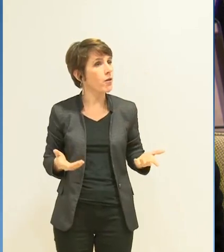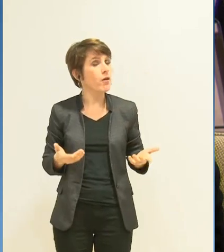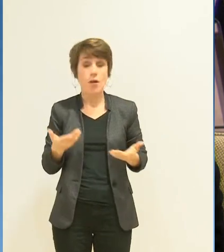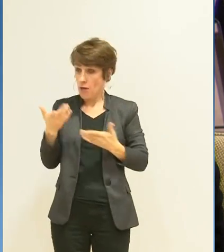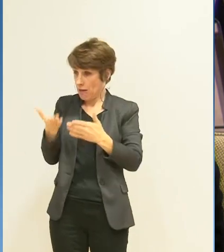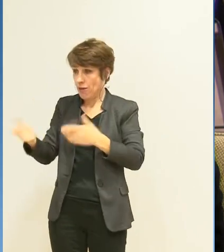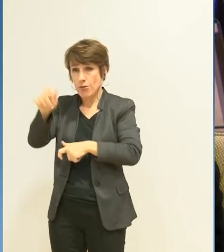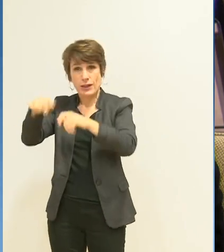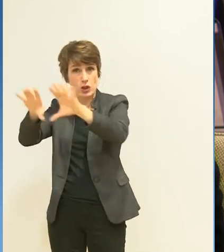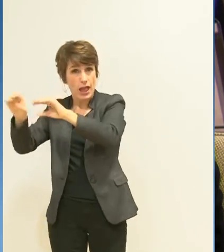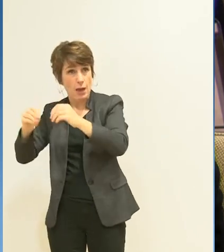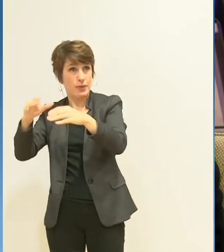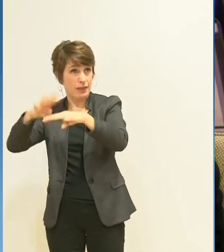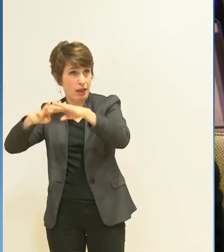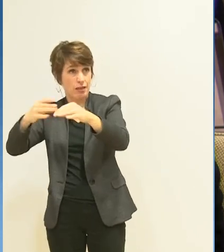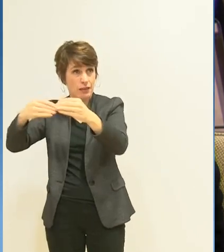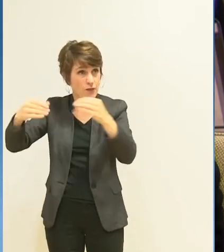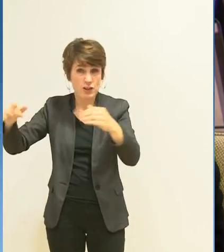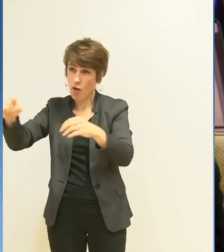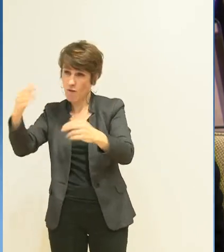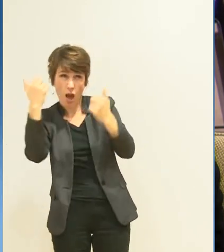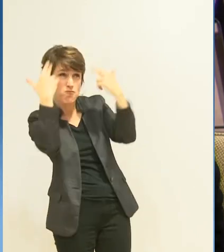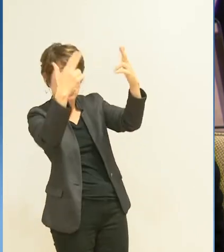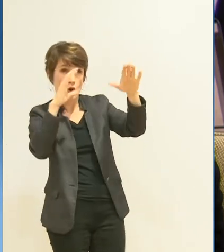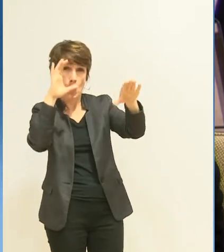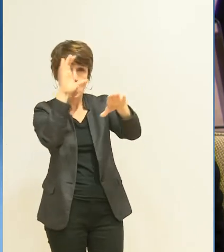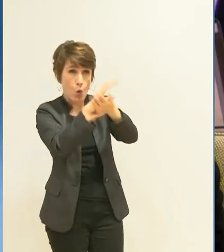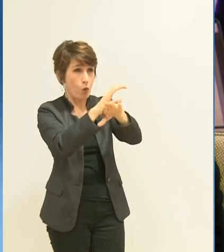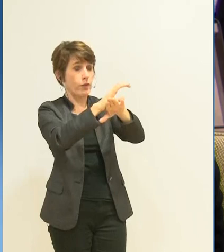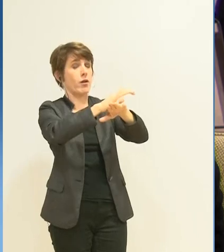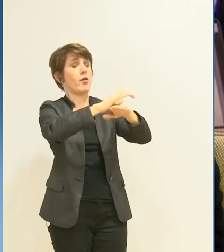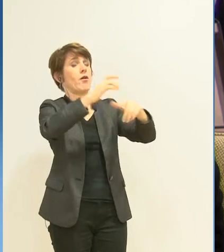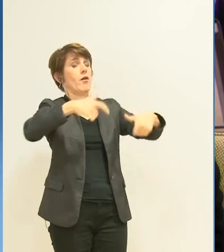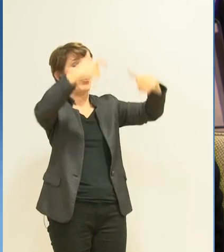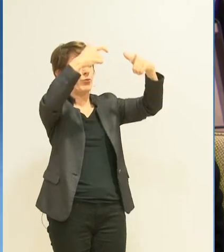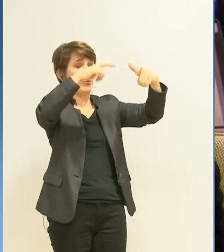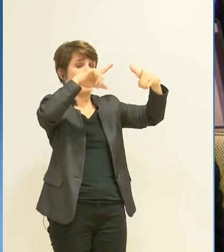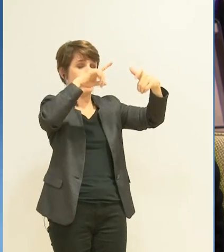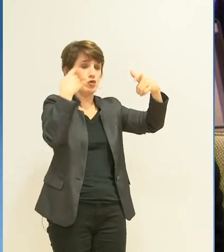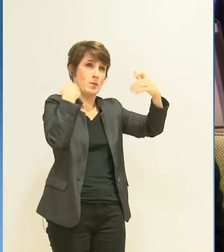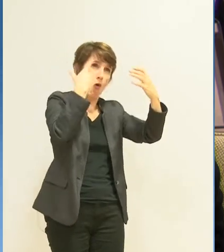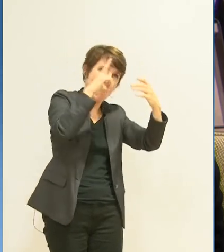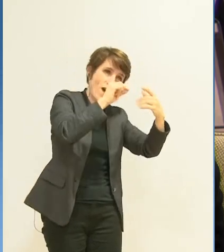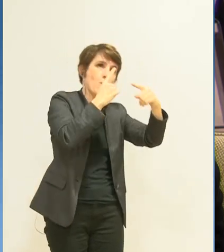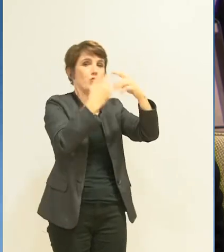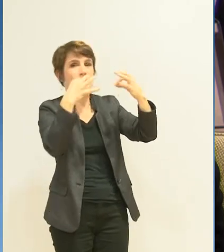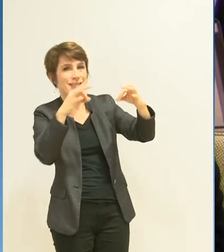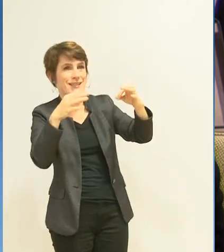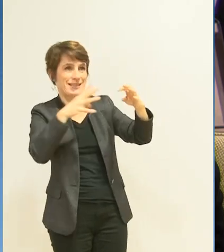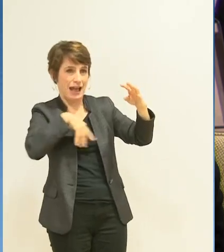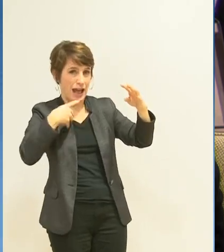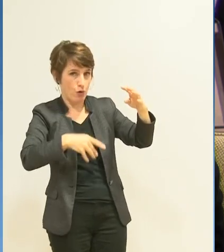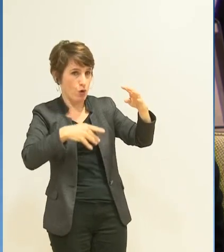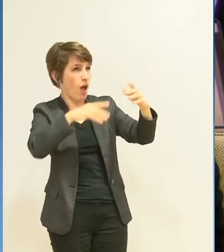habitants de la villeneuve opposés à la destruction des vins et disent probablement exprime à nos yeux la